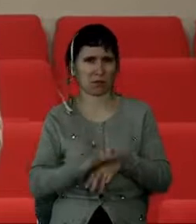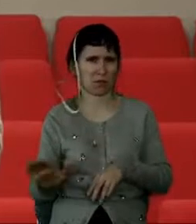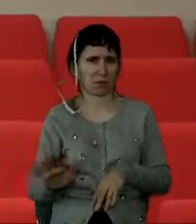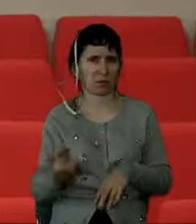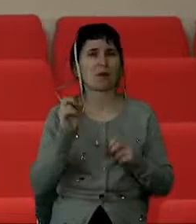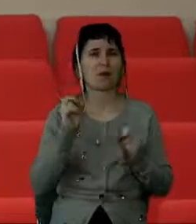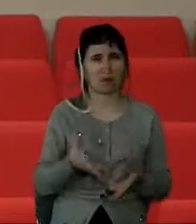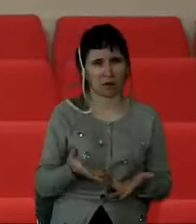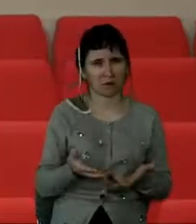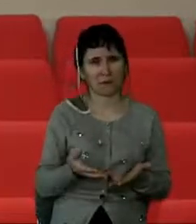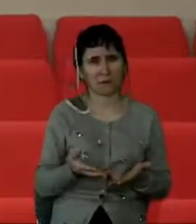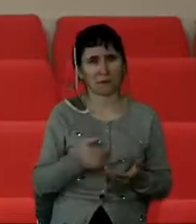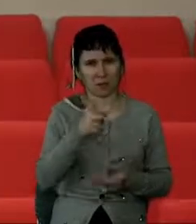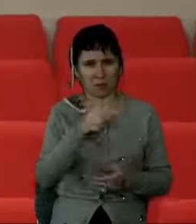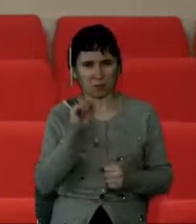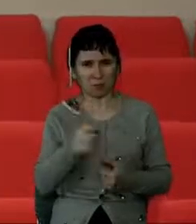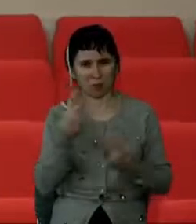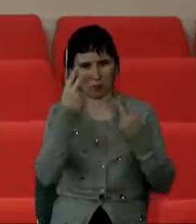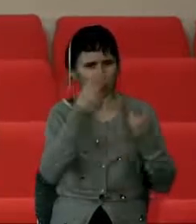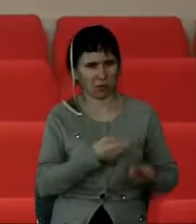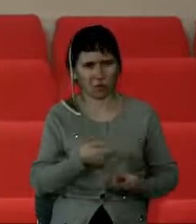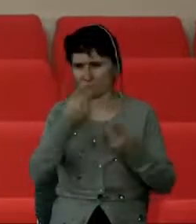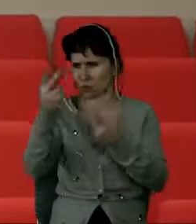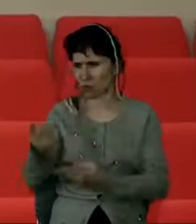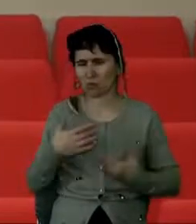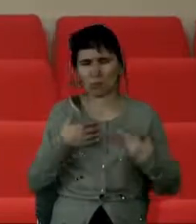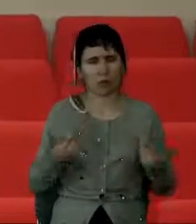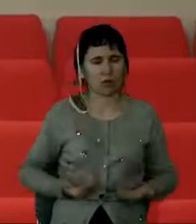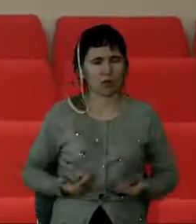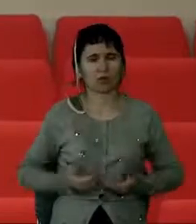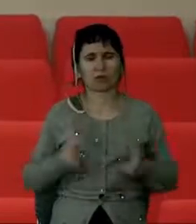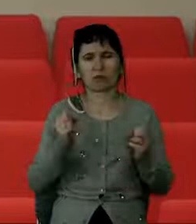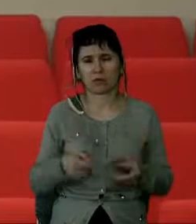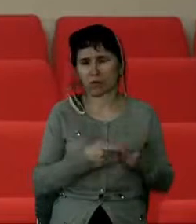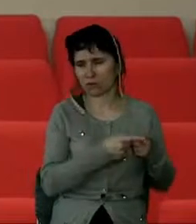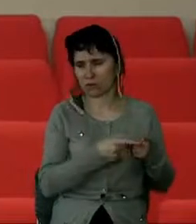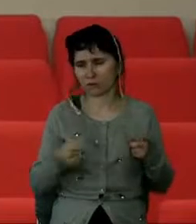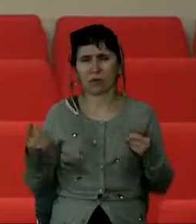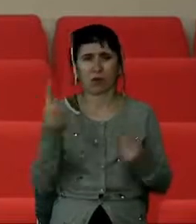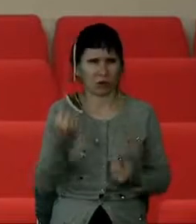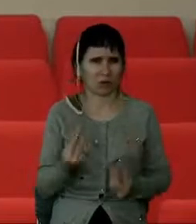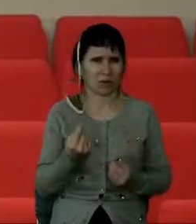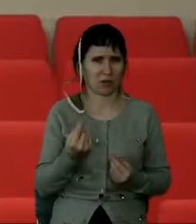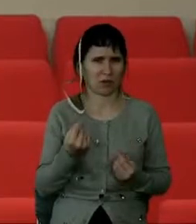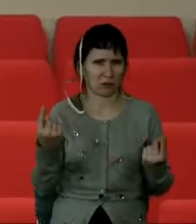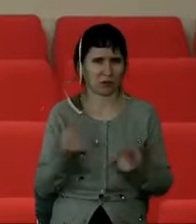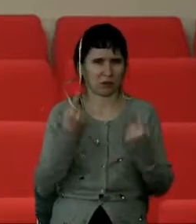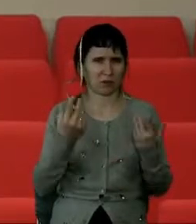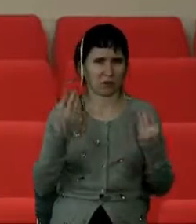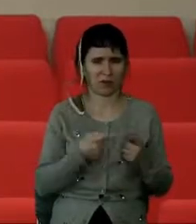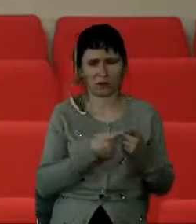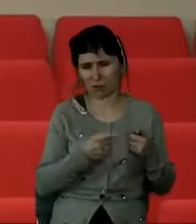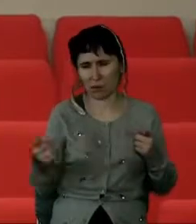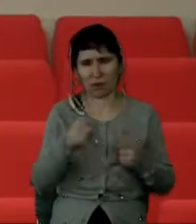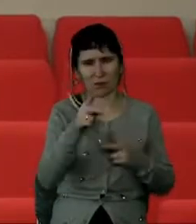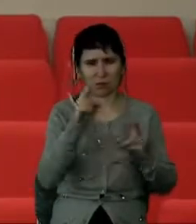ми в чомусь такому невеличкому зможемо помічати Бога, Він нам буде відкриватися в більших масштабах.